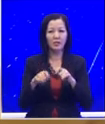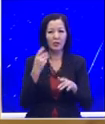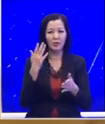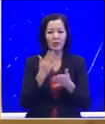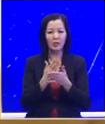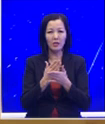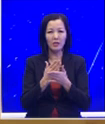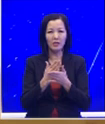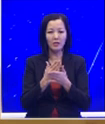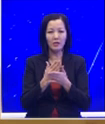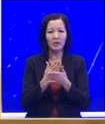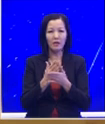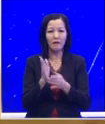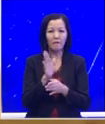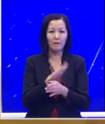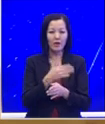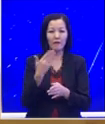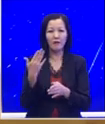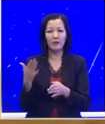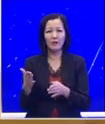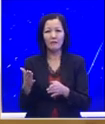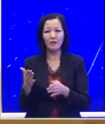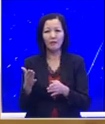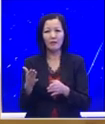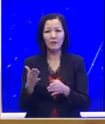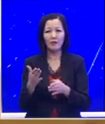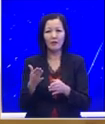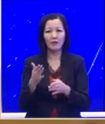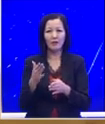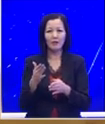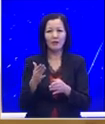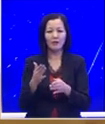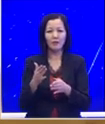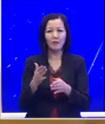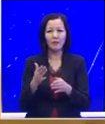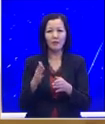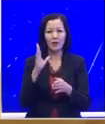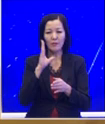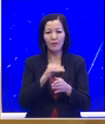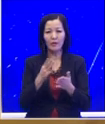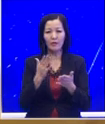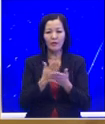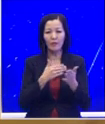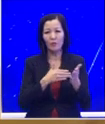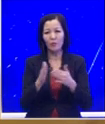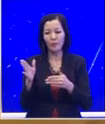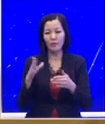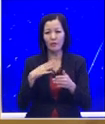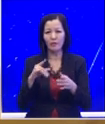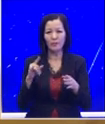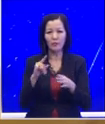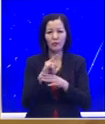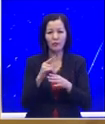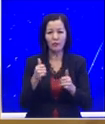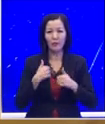развернуло вправо по окончании взлетно-посадочной полосы. Шасси были к этому времени уже убраны, то есть воздушное судно